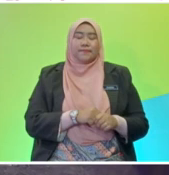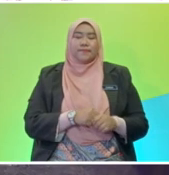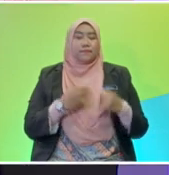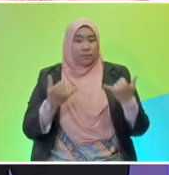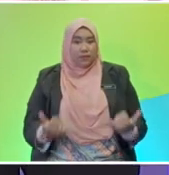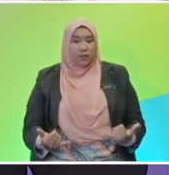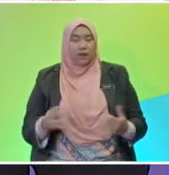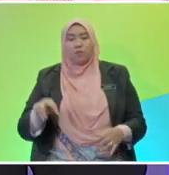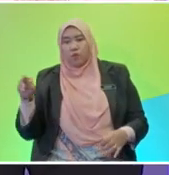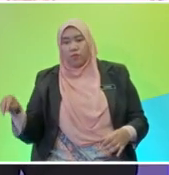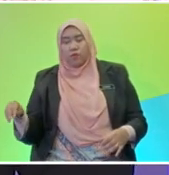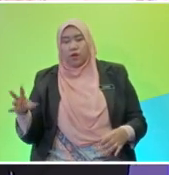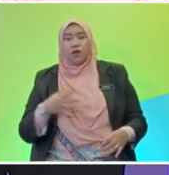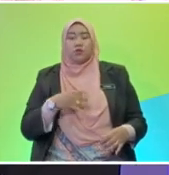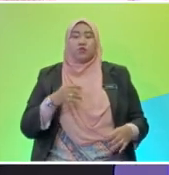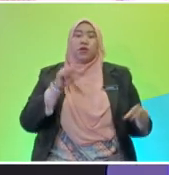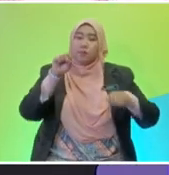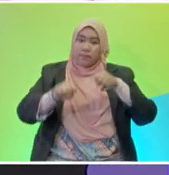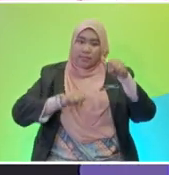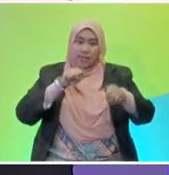kita suka berbasis